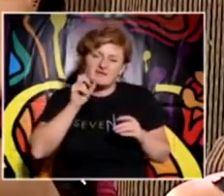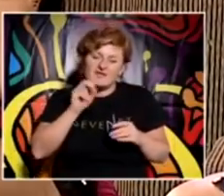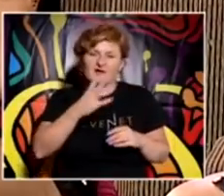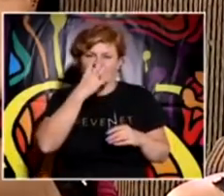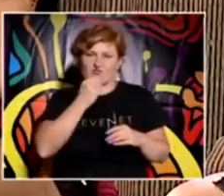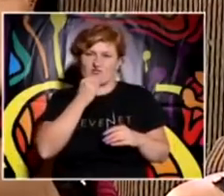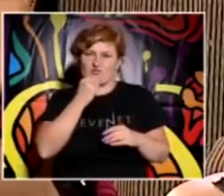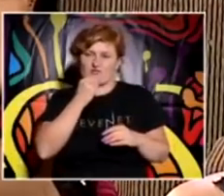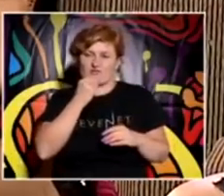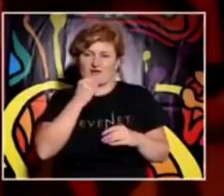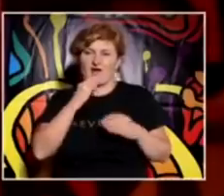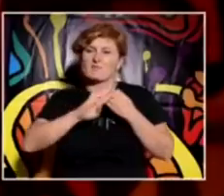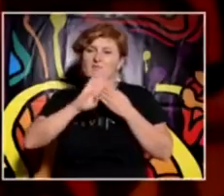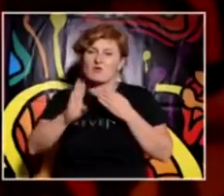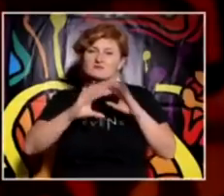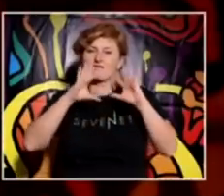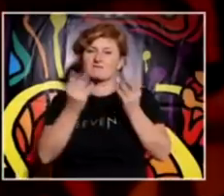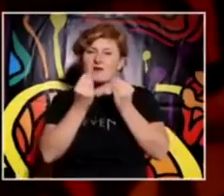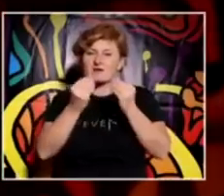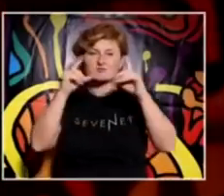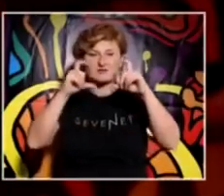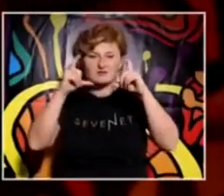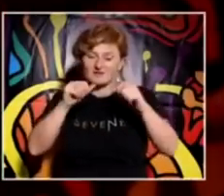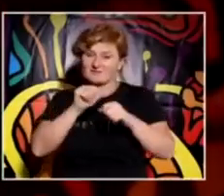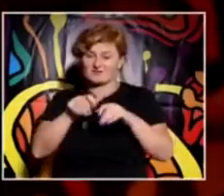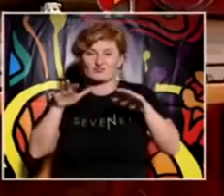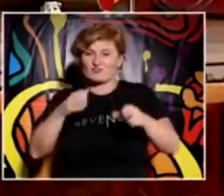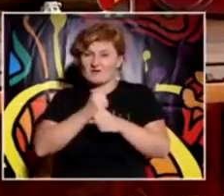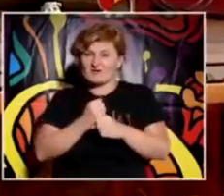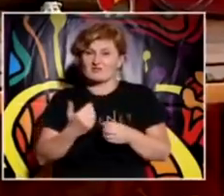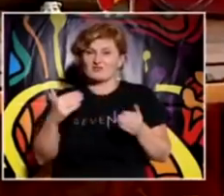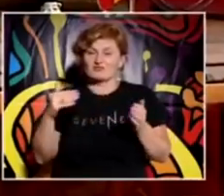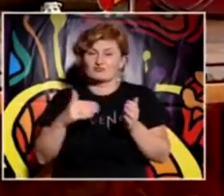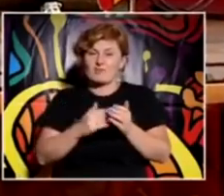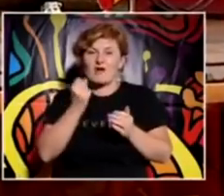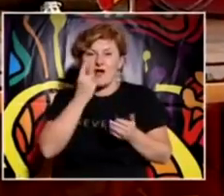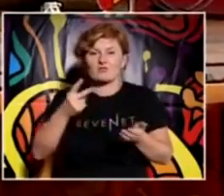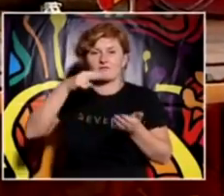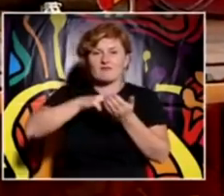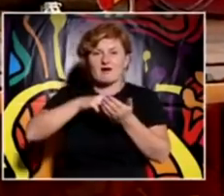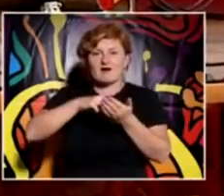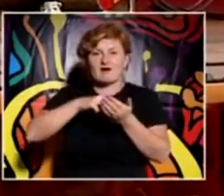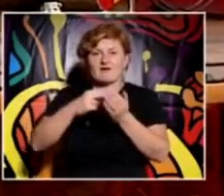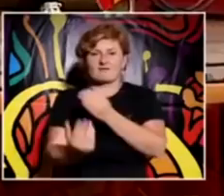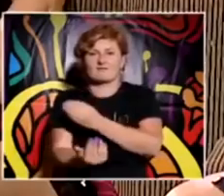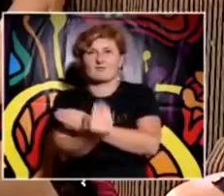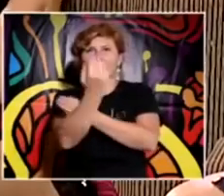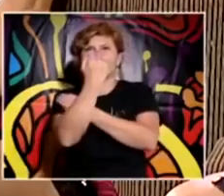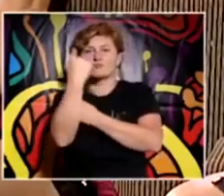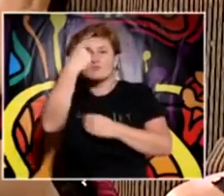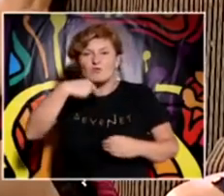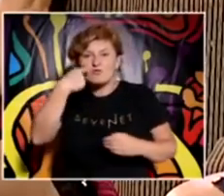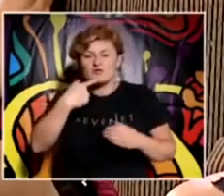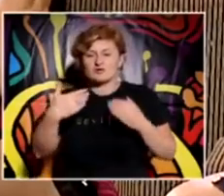wygląda, bo poza tymi pięknymi zdjęciami jest też bardzo dużo pracy. To trzeba rano wstać na wschód słońca, to trzeba gdzieś dojechać w